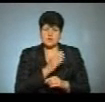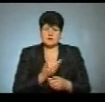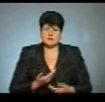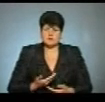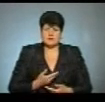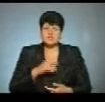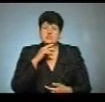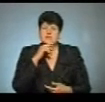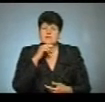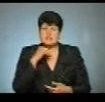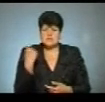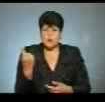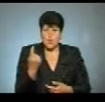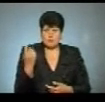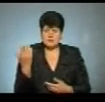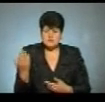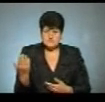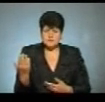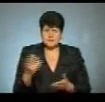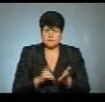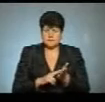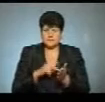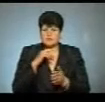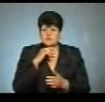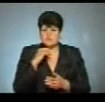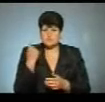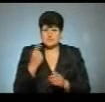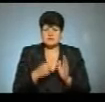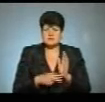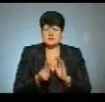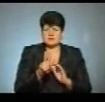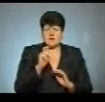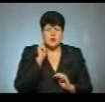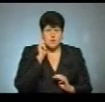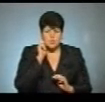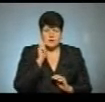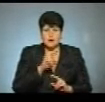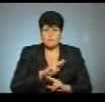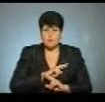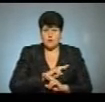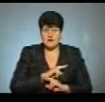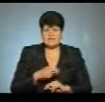мешканка Чернівецької області, 72